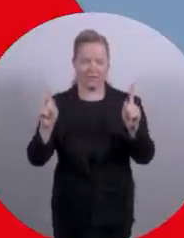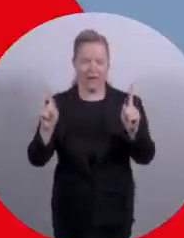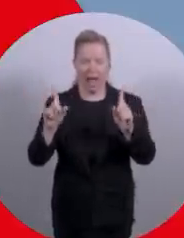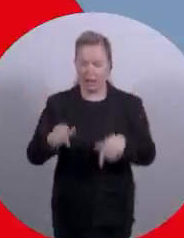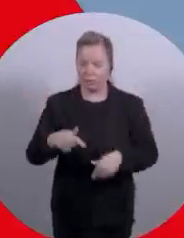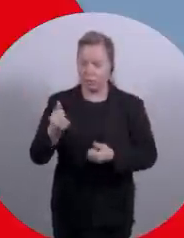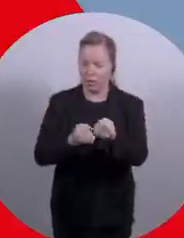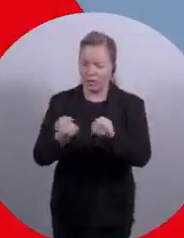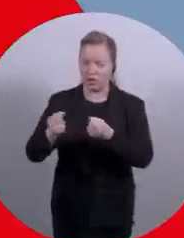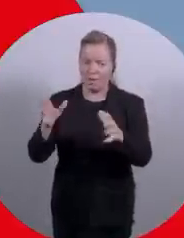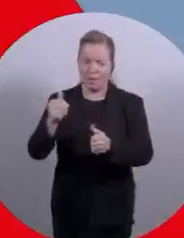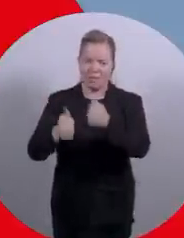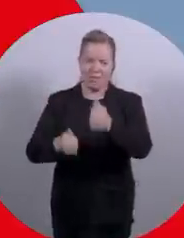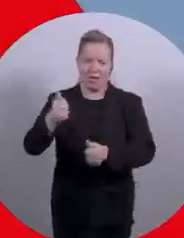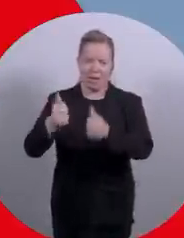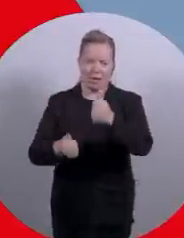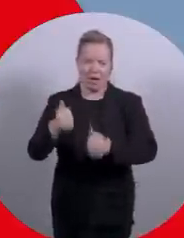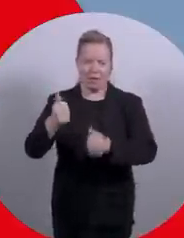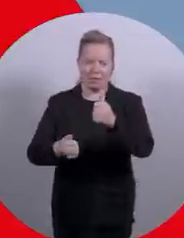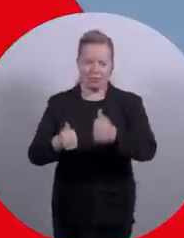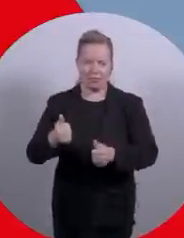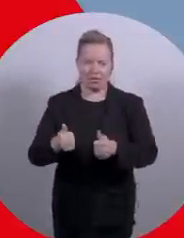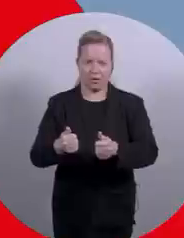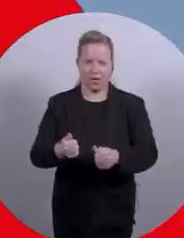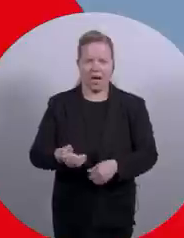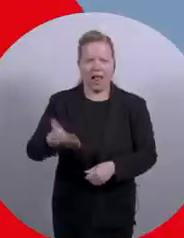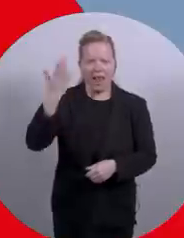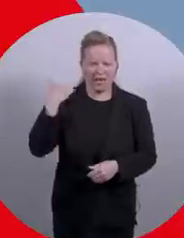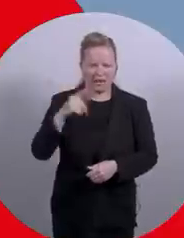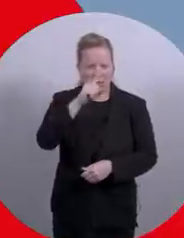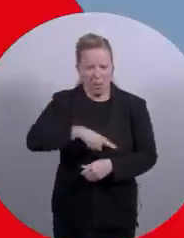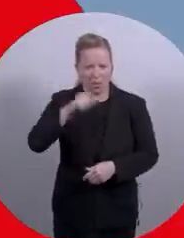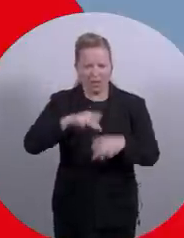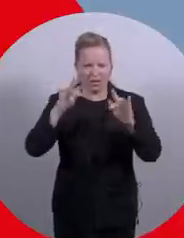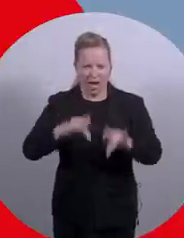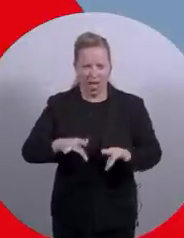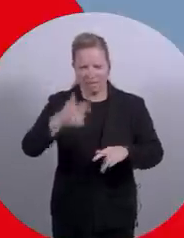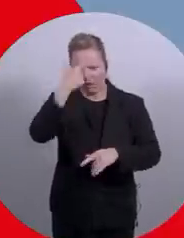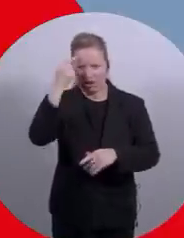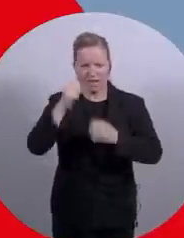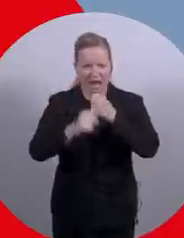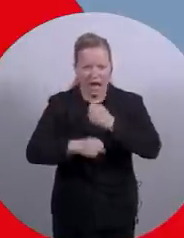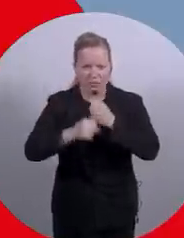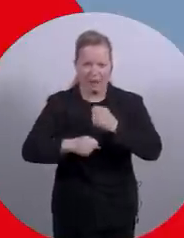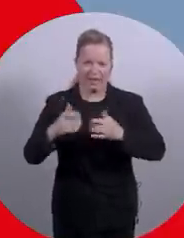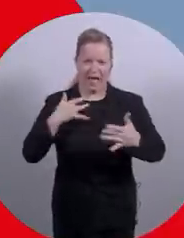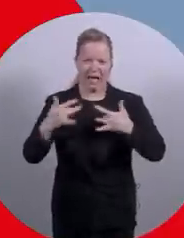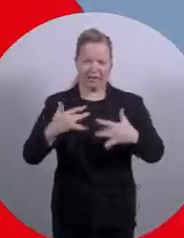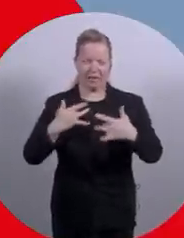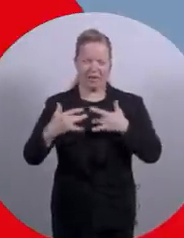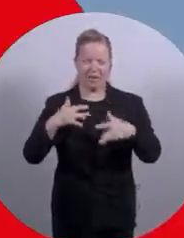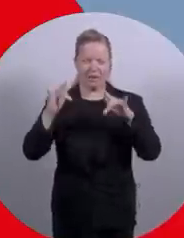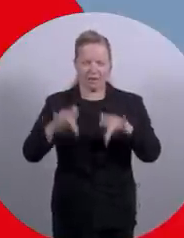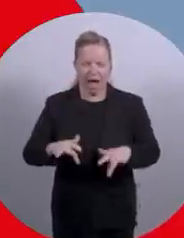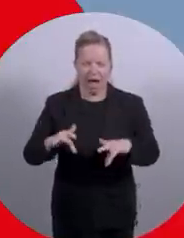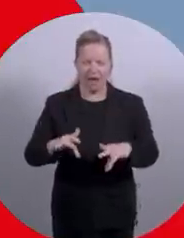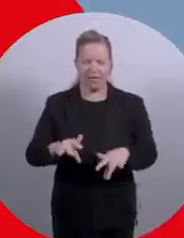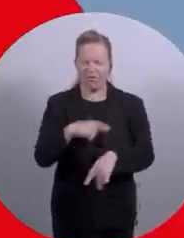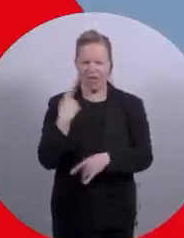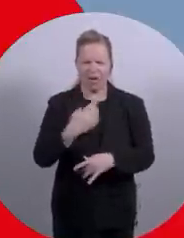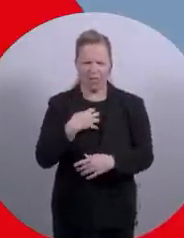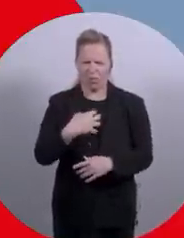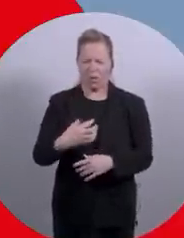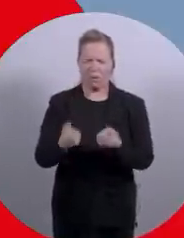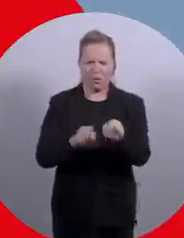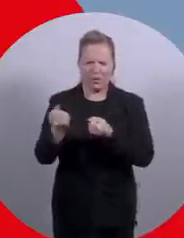welches Kasperltheater haben wir den Menschen in den letzten Monaten geboten wir wohnen uns dass die Politik einen so schlechten Ruf hat